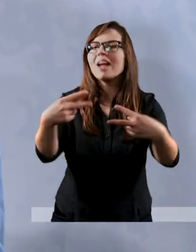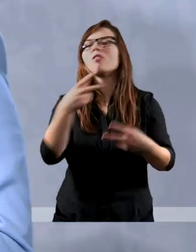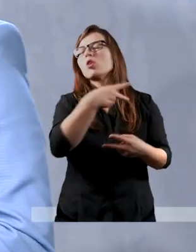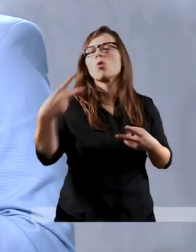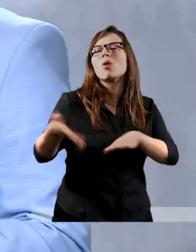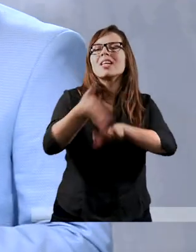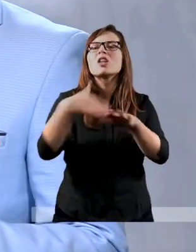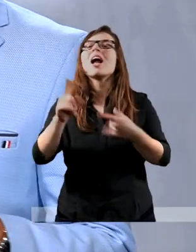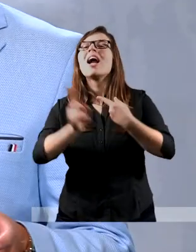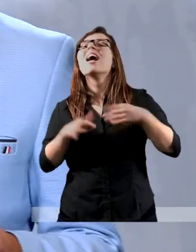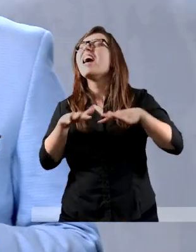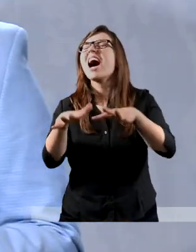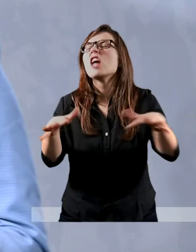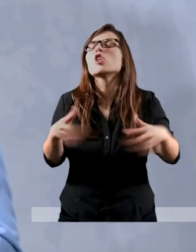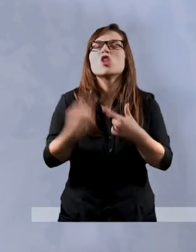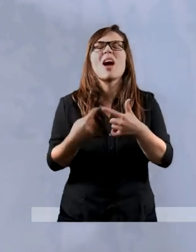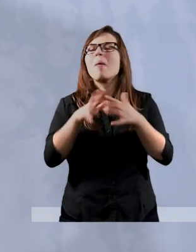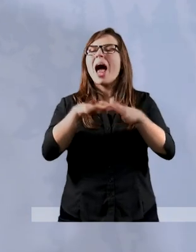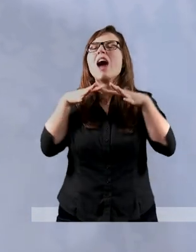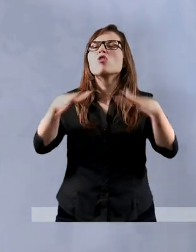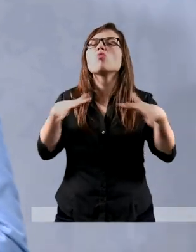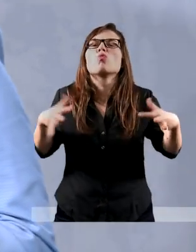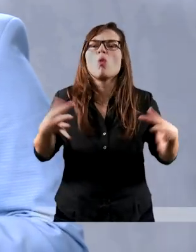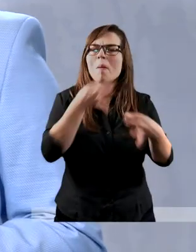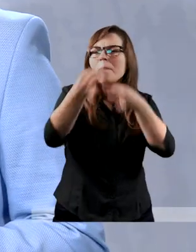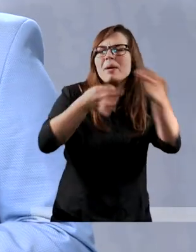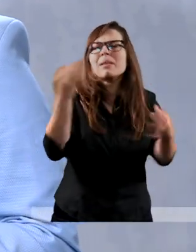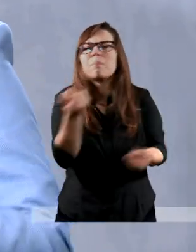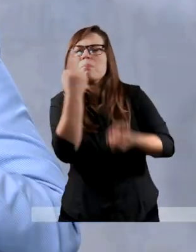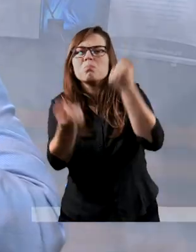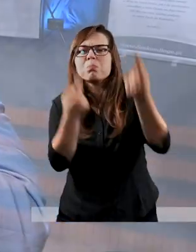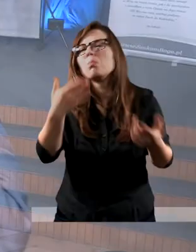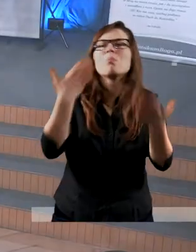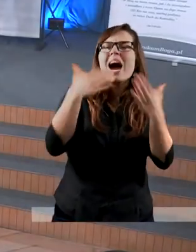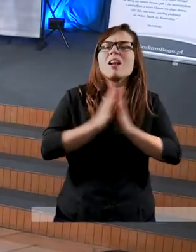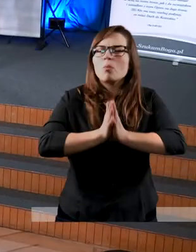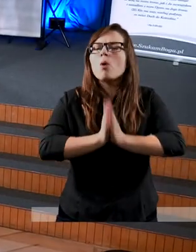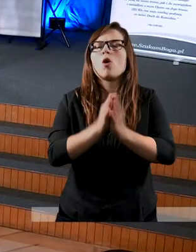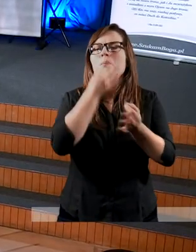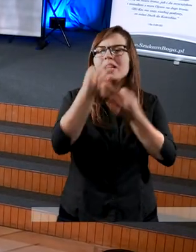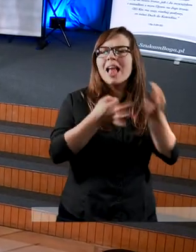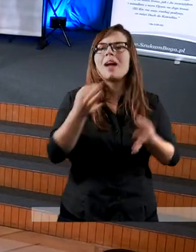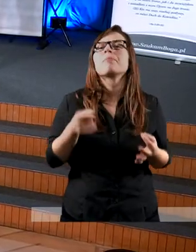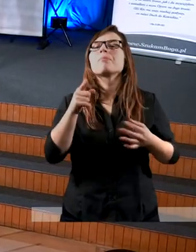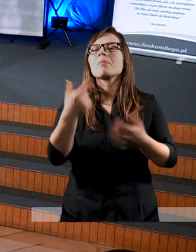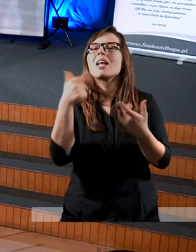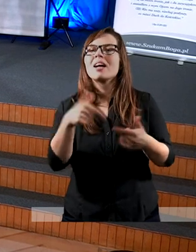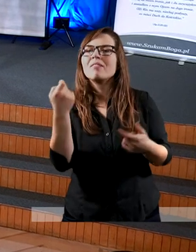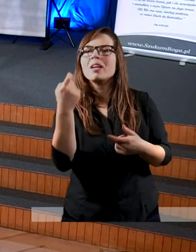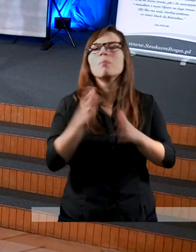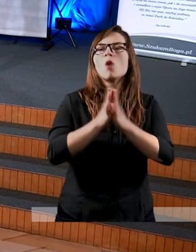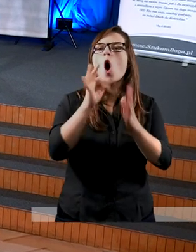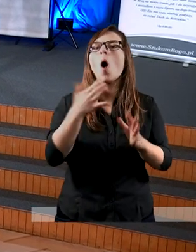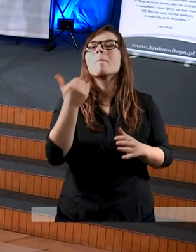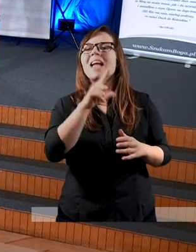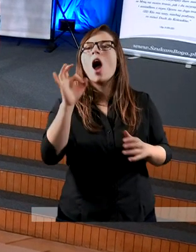drugiej części liczymy na dużo pytań od Was. Jeżeli by się te pytania pojawiły, to bardzo, bardzo bym prosił. Ja już w tej chwili proszę Michała